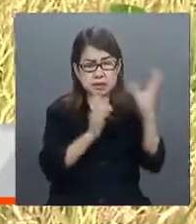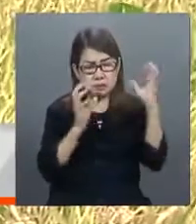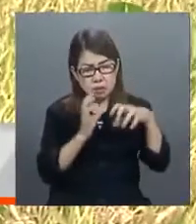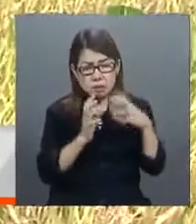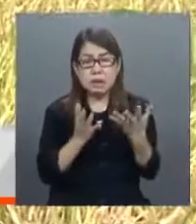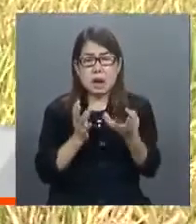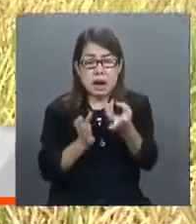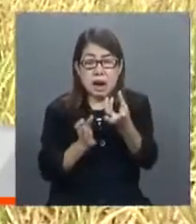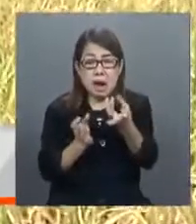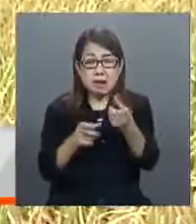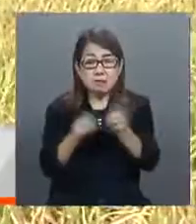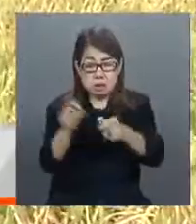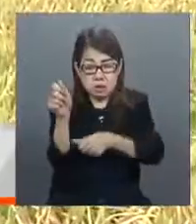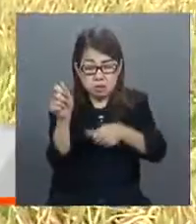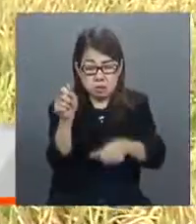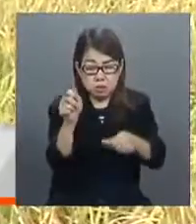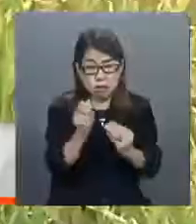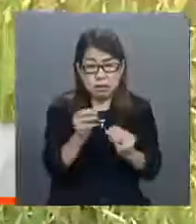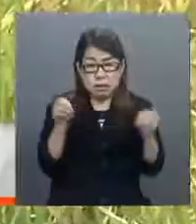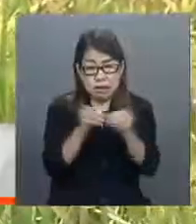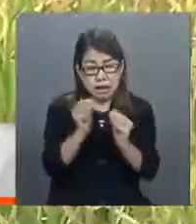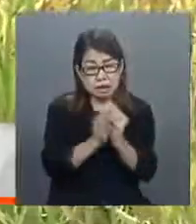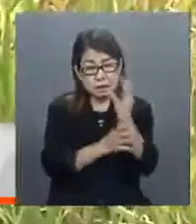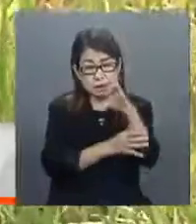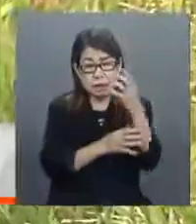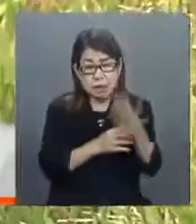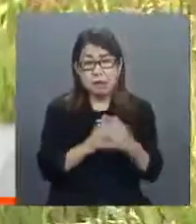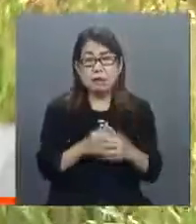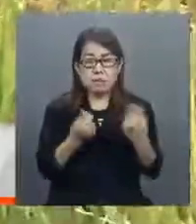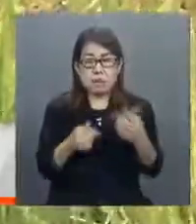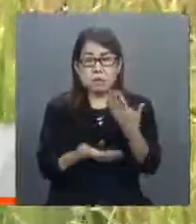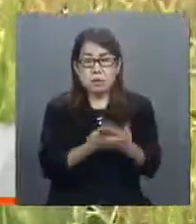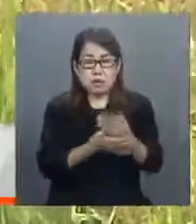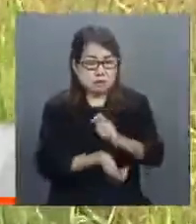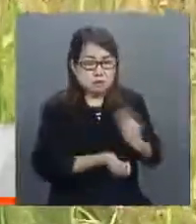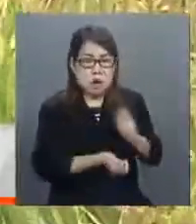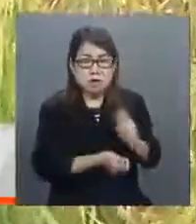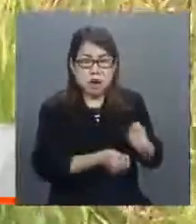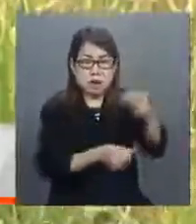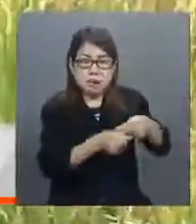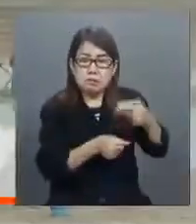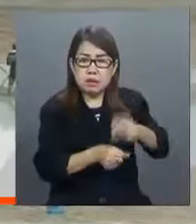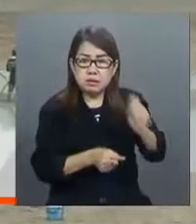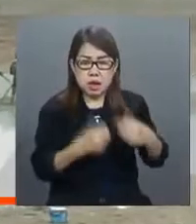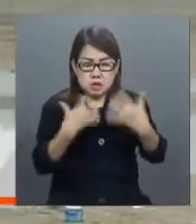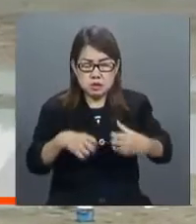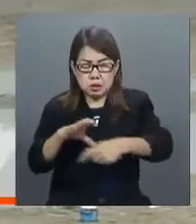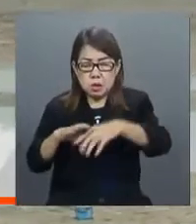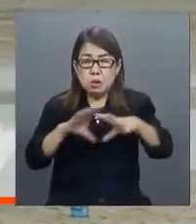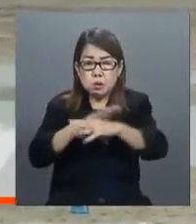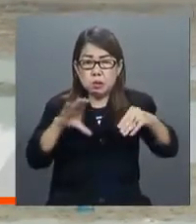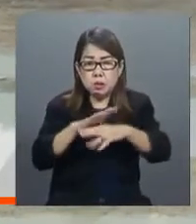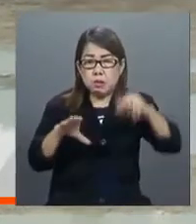ต้นข้าวที่ตั้งท้องชาวนาต้องระดมทุนค่าน้ำมันสูบน้ำเข้าคลองซอยเพื่อไปหล่อเลี้ยงข้าวหลายร้อย